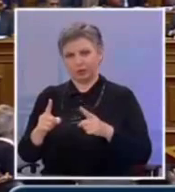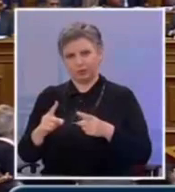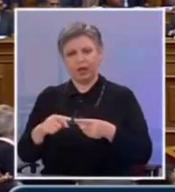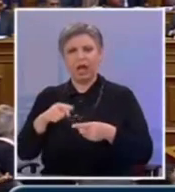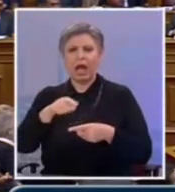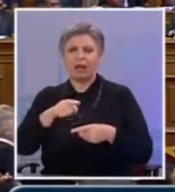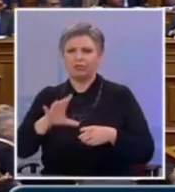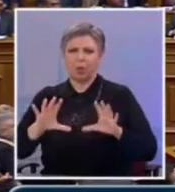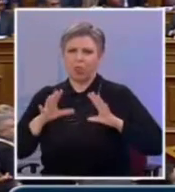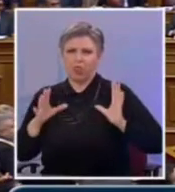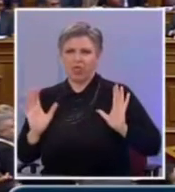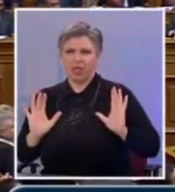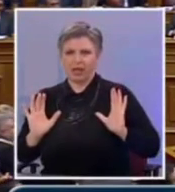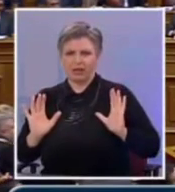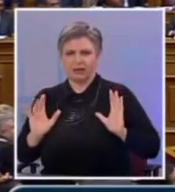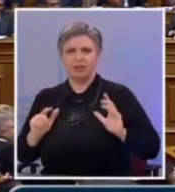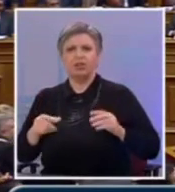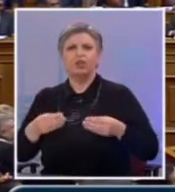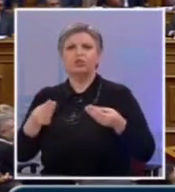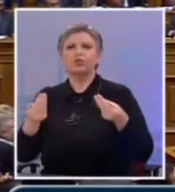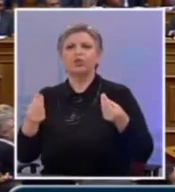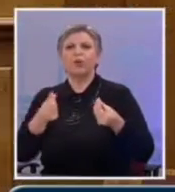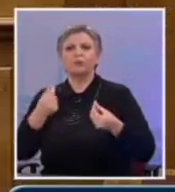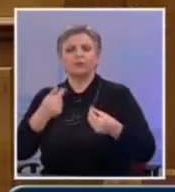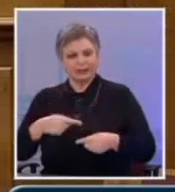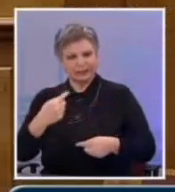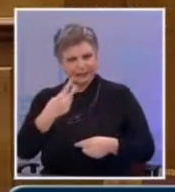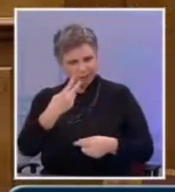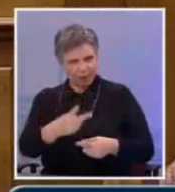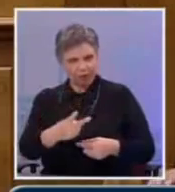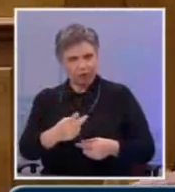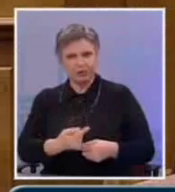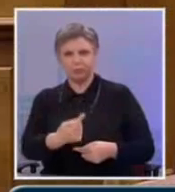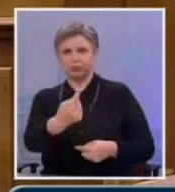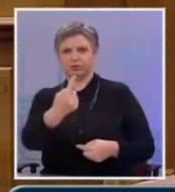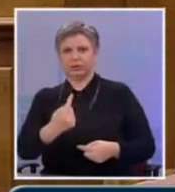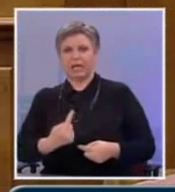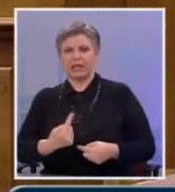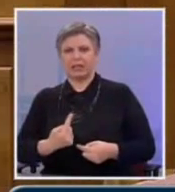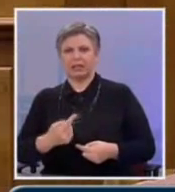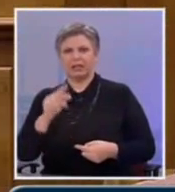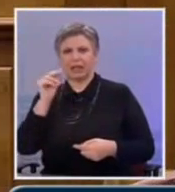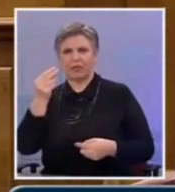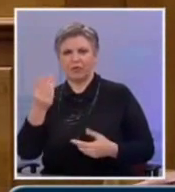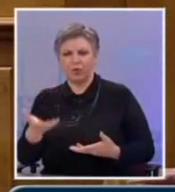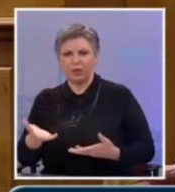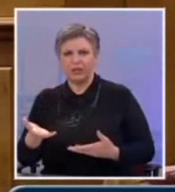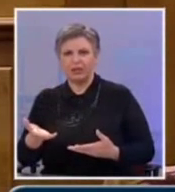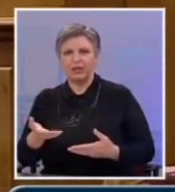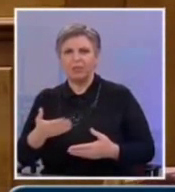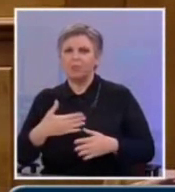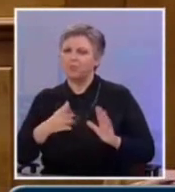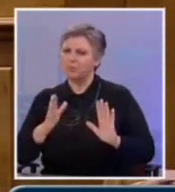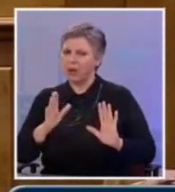απόδειξη είναι πώς συμπεριφέρεστε στη Βουλή, πότε έρχεστε ή μάλλον δεν